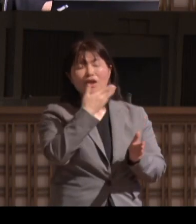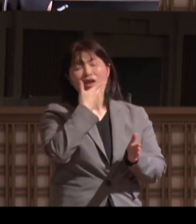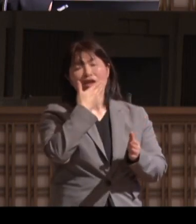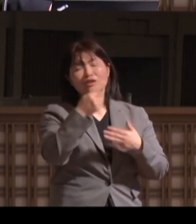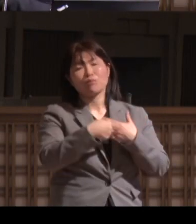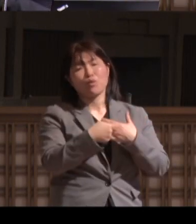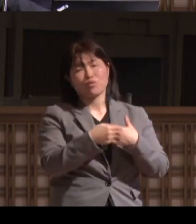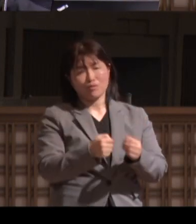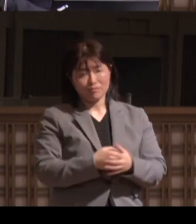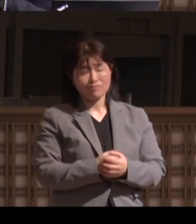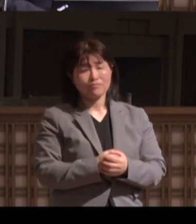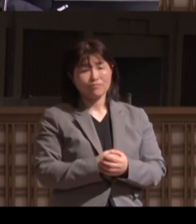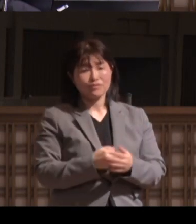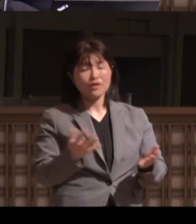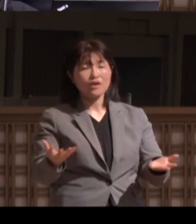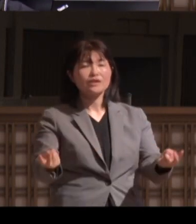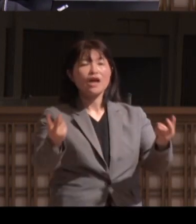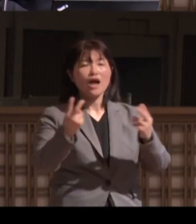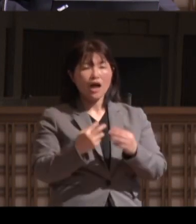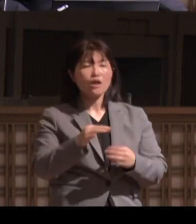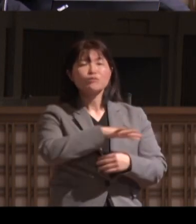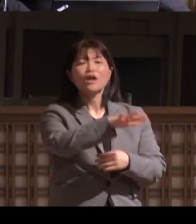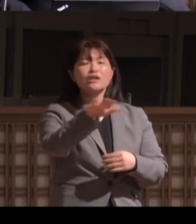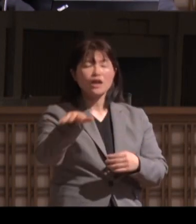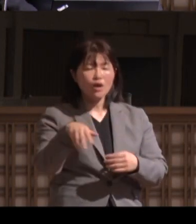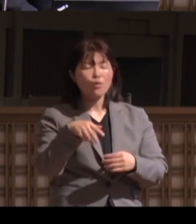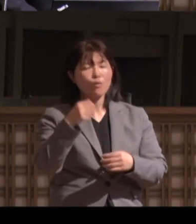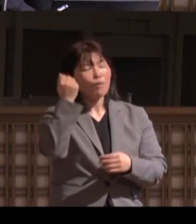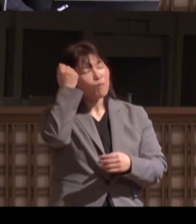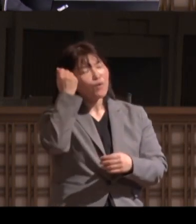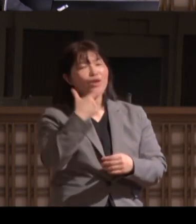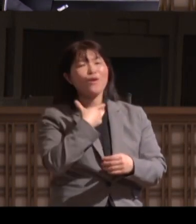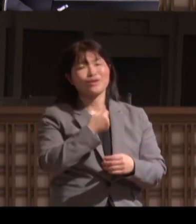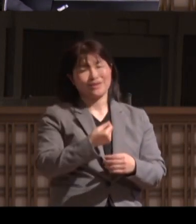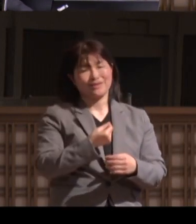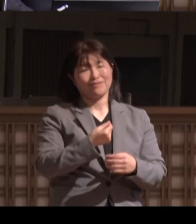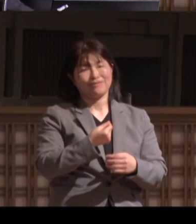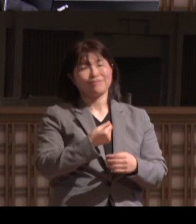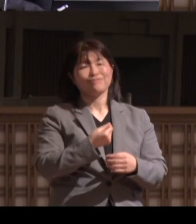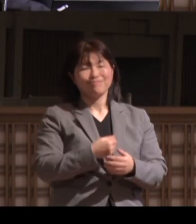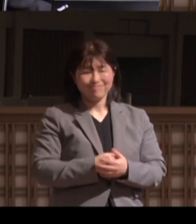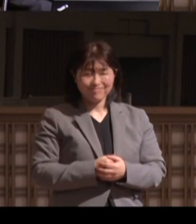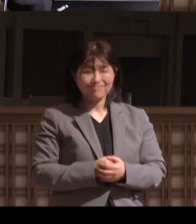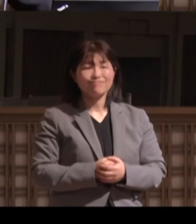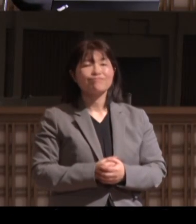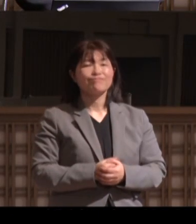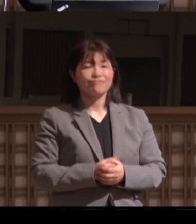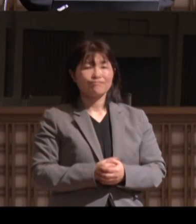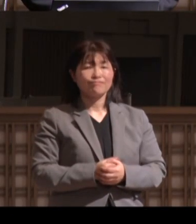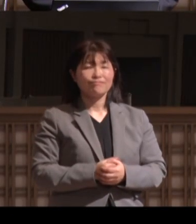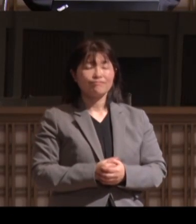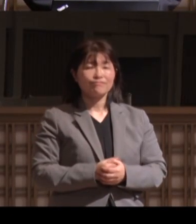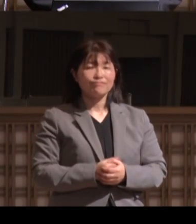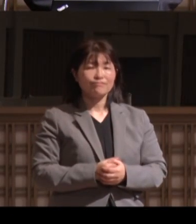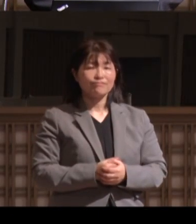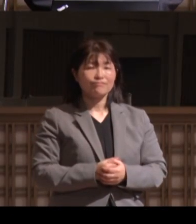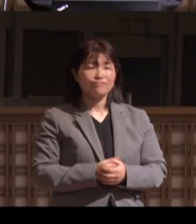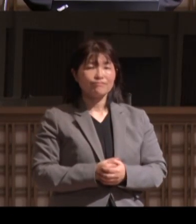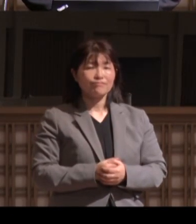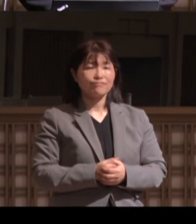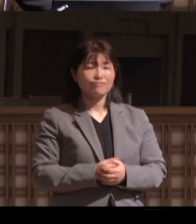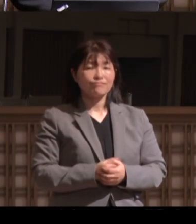ま参画される皆様はちょっと頭に止めておいていただくとよろしいかなという風に思い